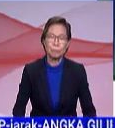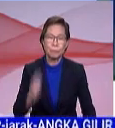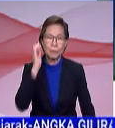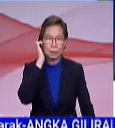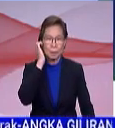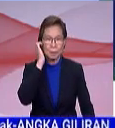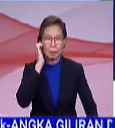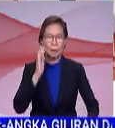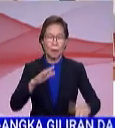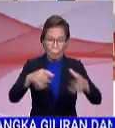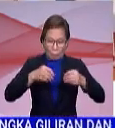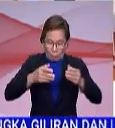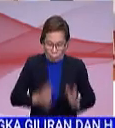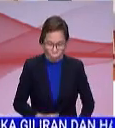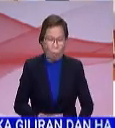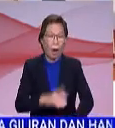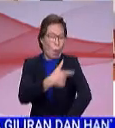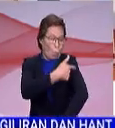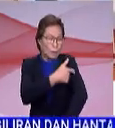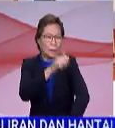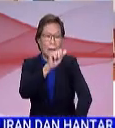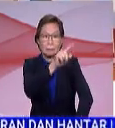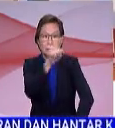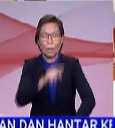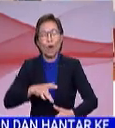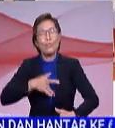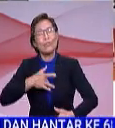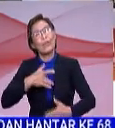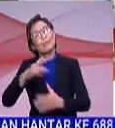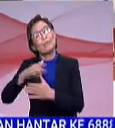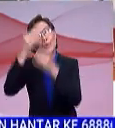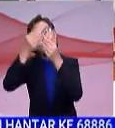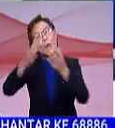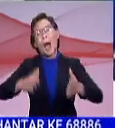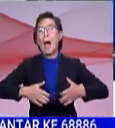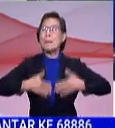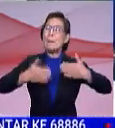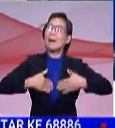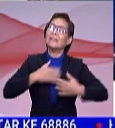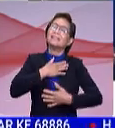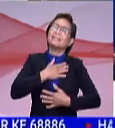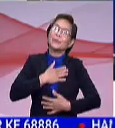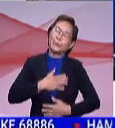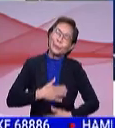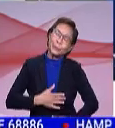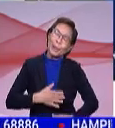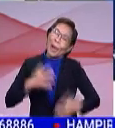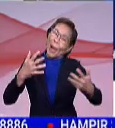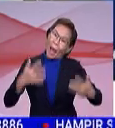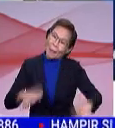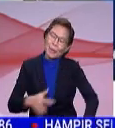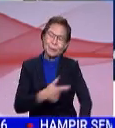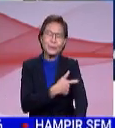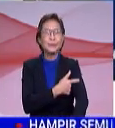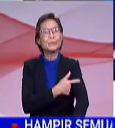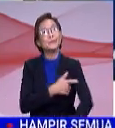Sementara itu, penerima vaksin AstraZeneca berkongsi perasaan gembira dan lega selepas selesai suntikan.